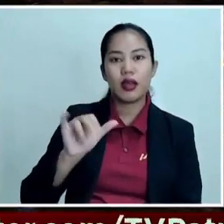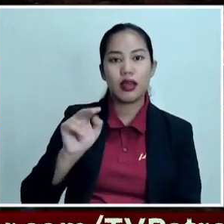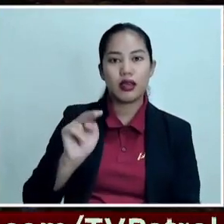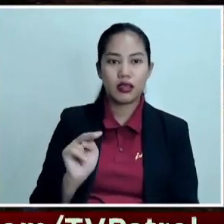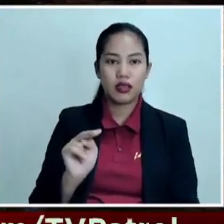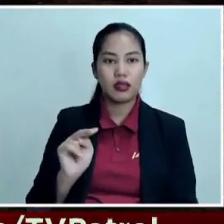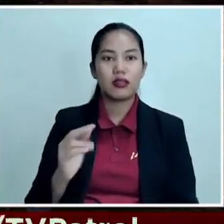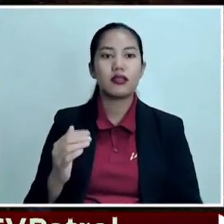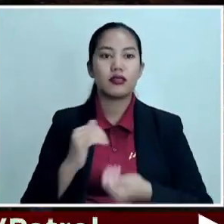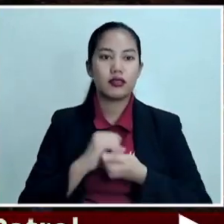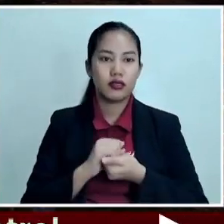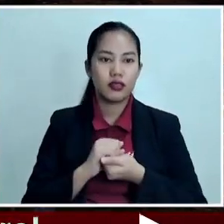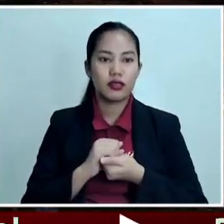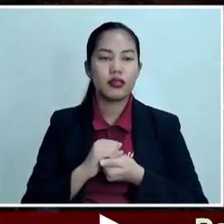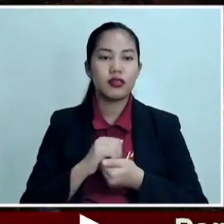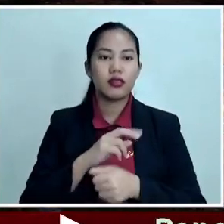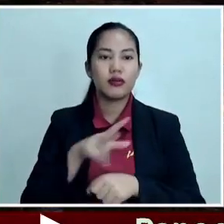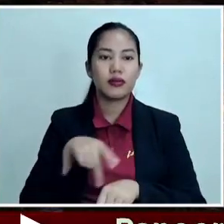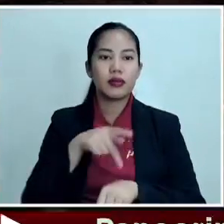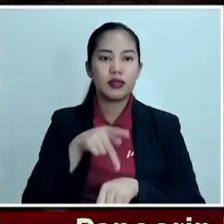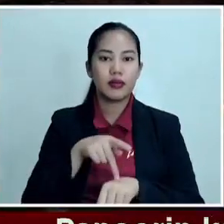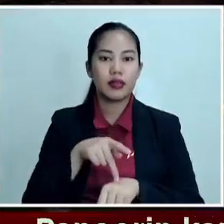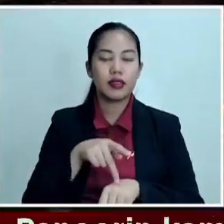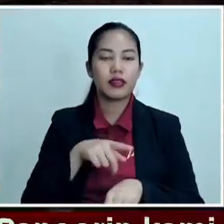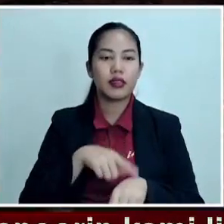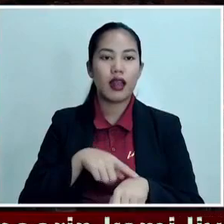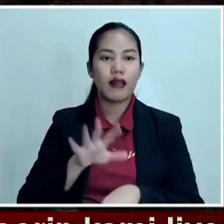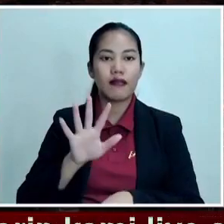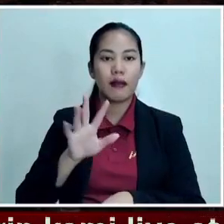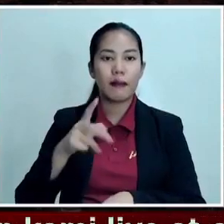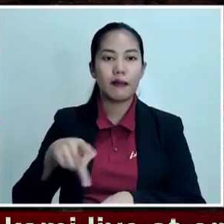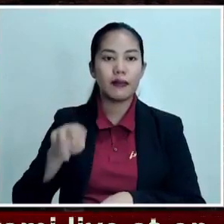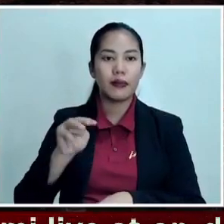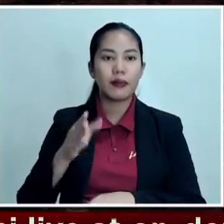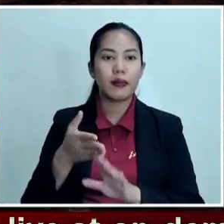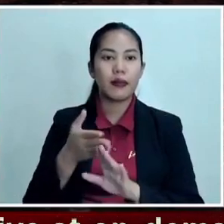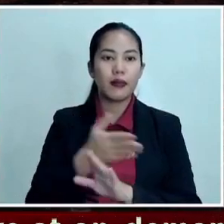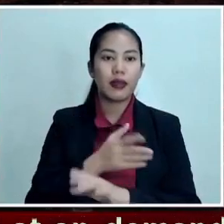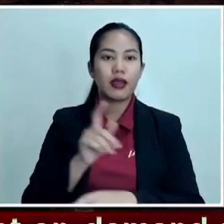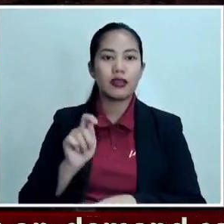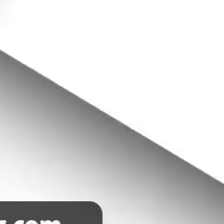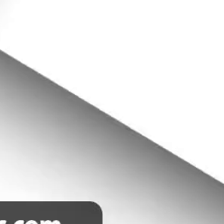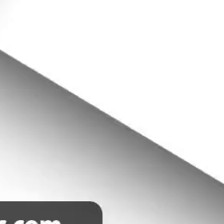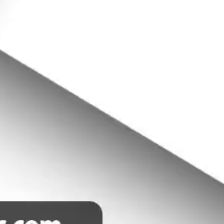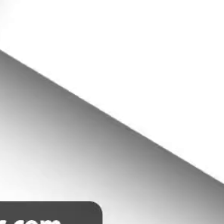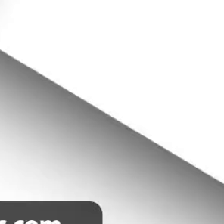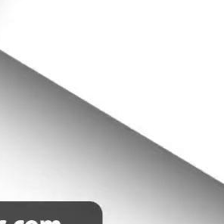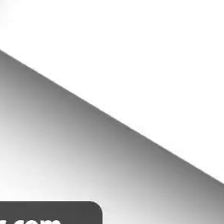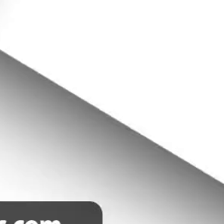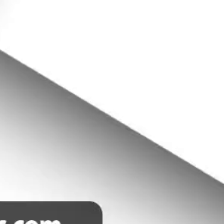Kagkapay ng Bayan. 5:00 PM bago ang TV Patrol Weekend.